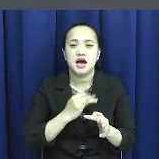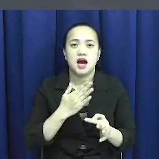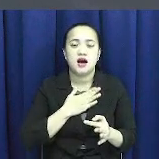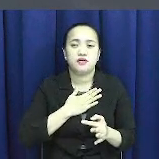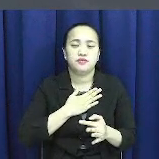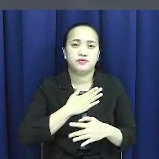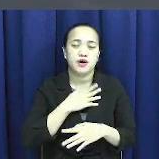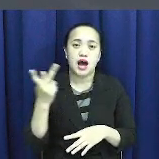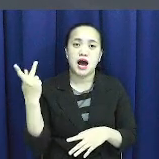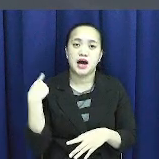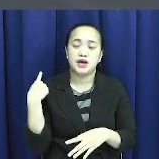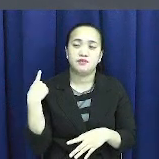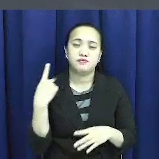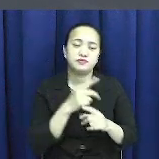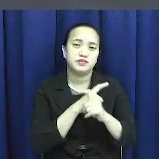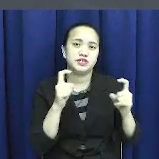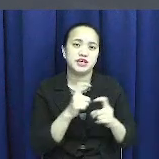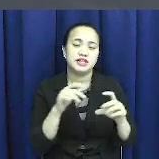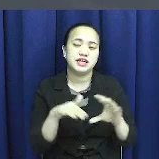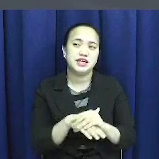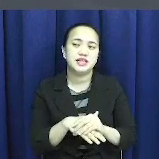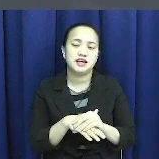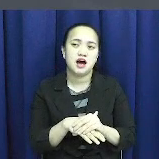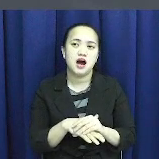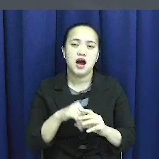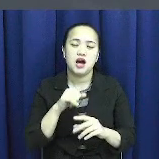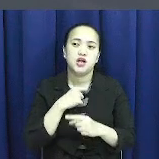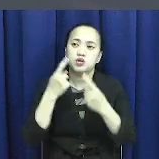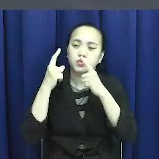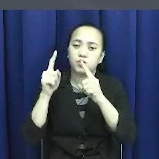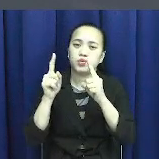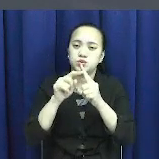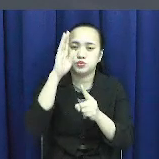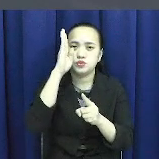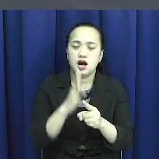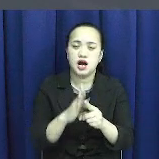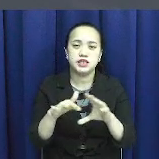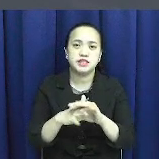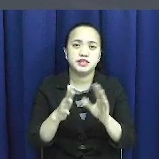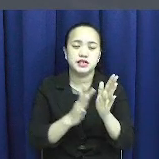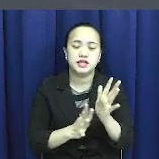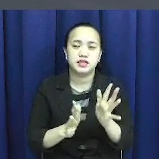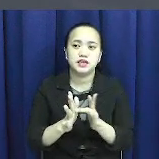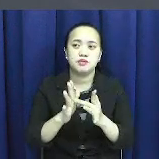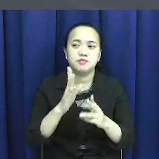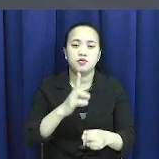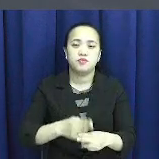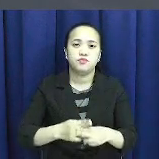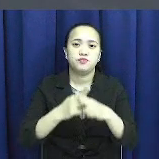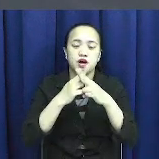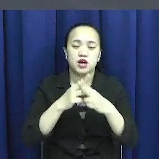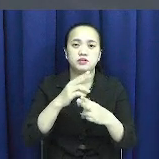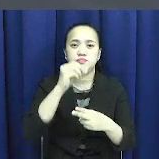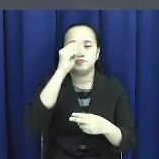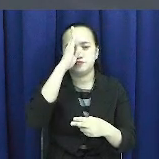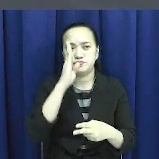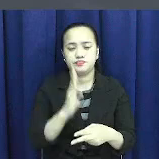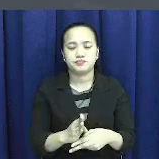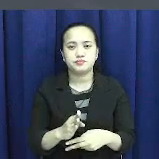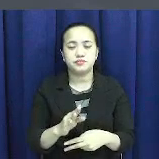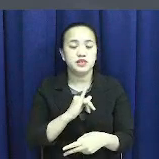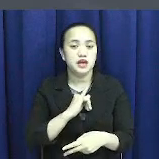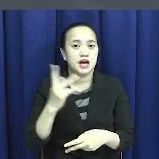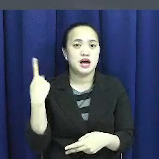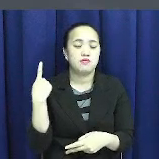ako sa Diyos. In the name of Christ. Kung ako man ay nagkasala kay Sir Christian, personal na relationship namin